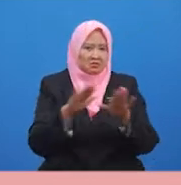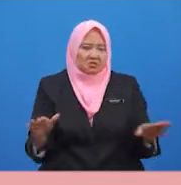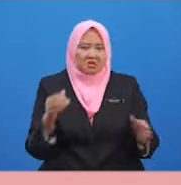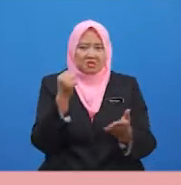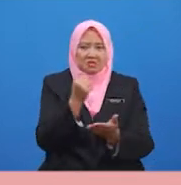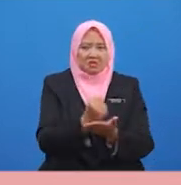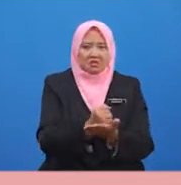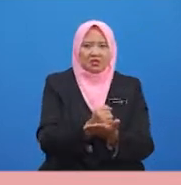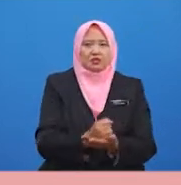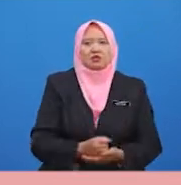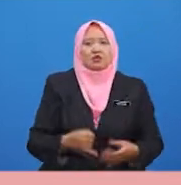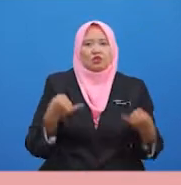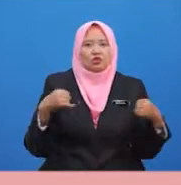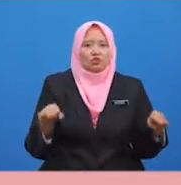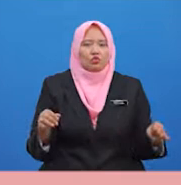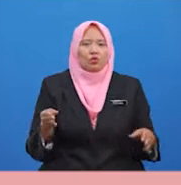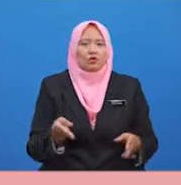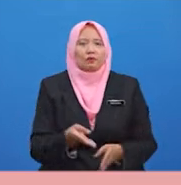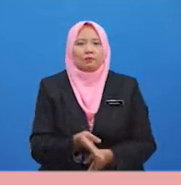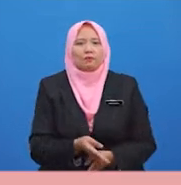tidak dimiliki dengan sempurna.